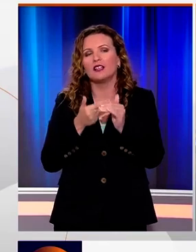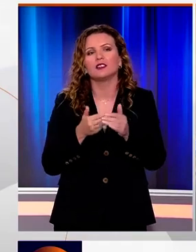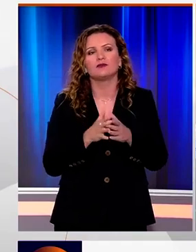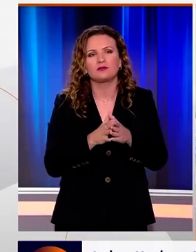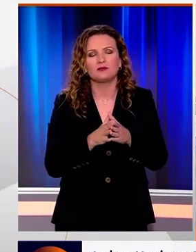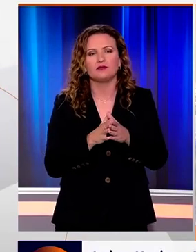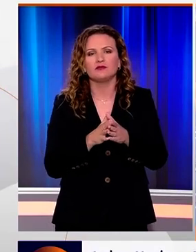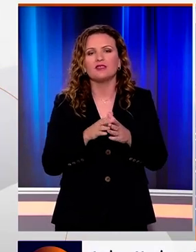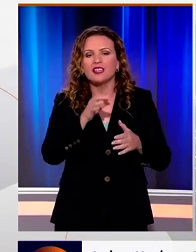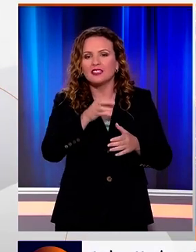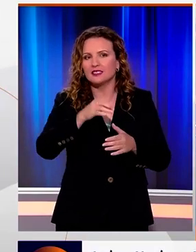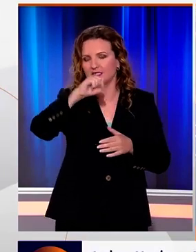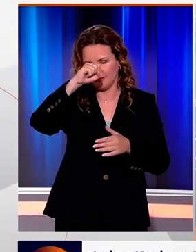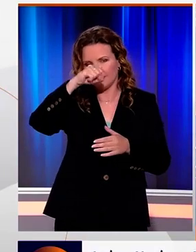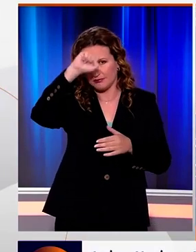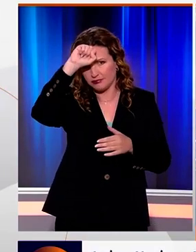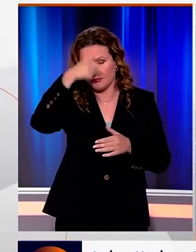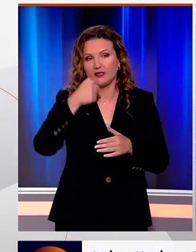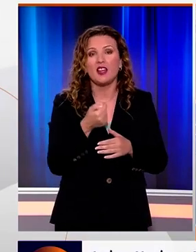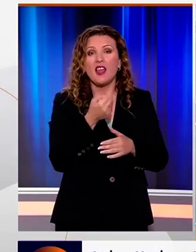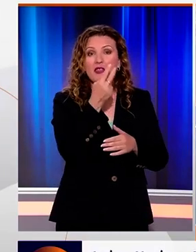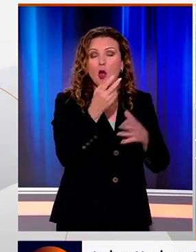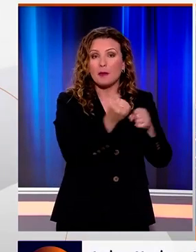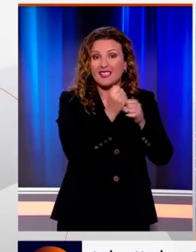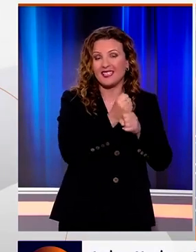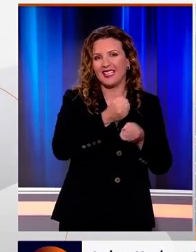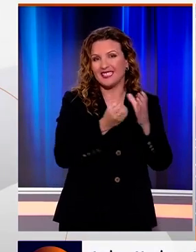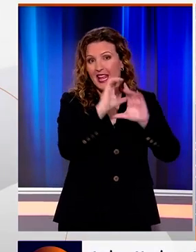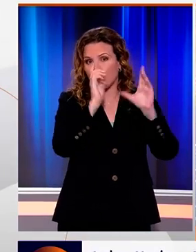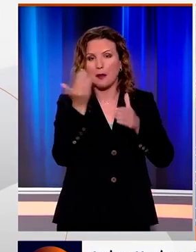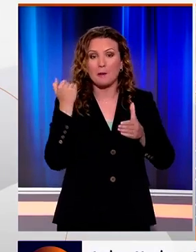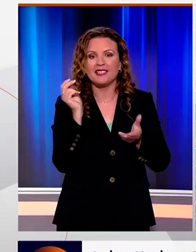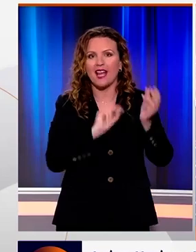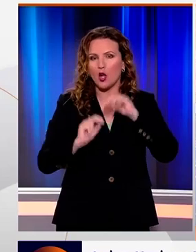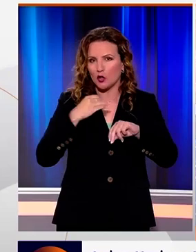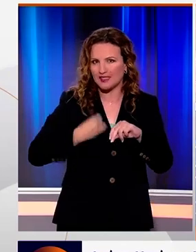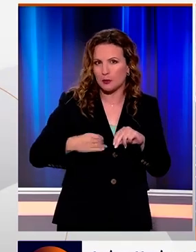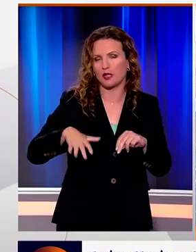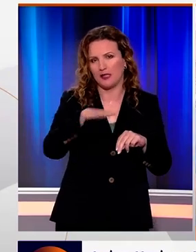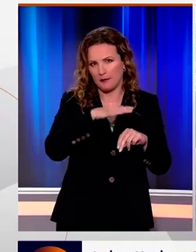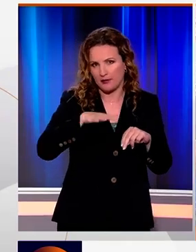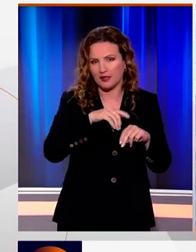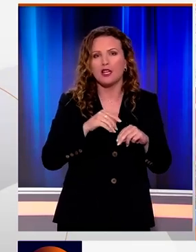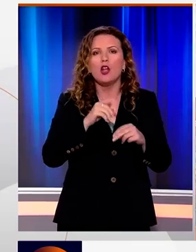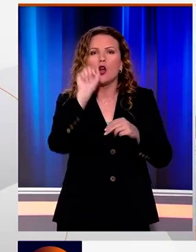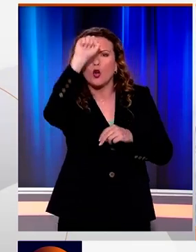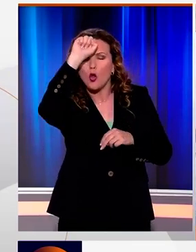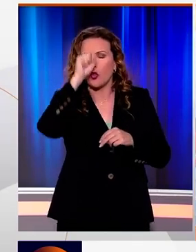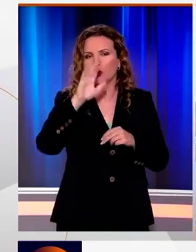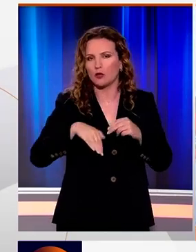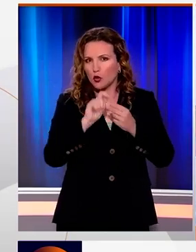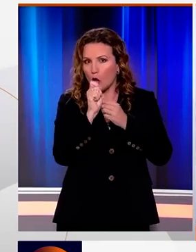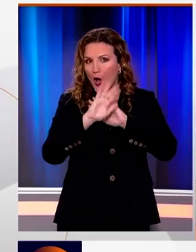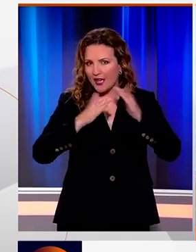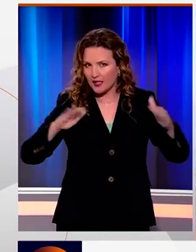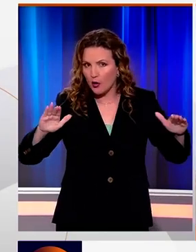Από το νησί των Υποτών και με τους αιρετούς που πέτυχαν το 2-2 για τις γαλάζιες υποψηφιότητες στις αυτοδιοικητικές εκλογές σε Ρόδο και Νότιο Αιγαίο, ο